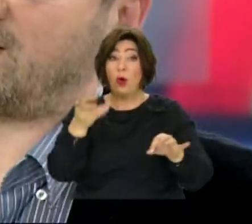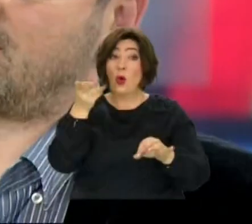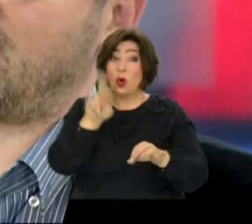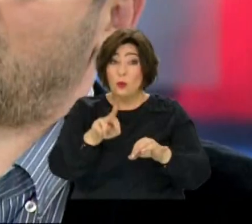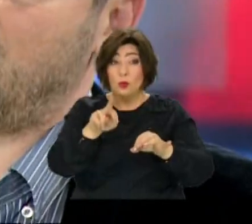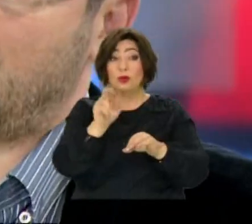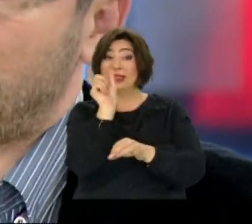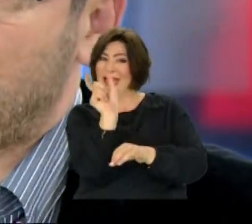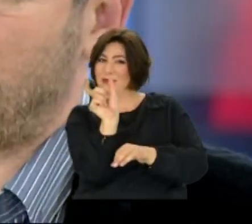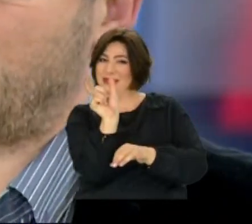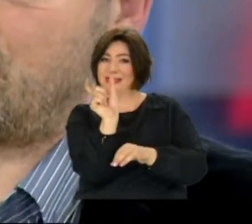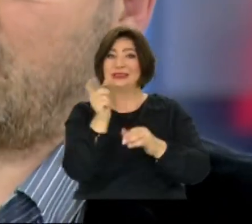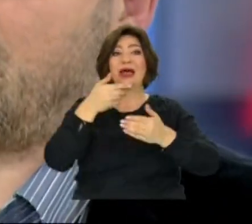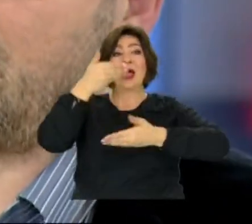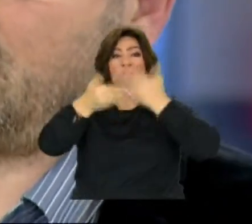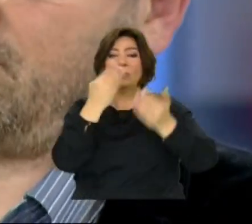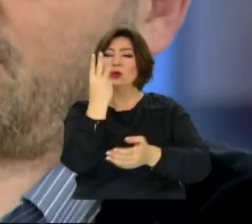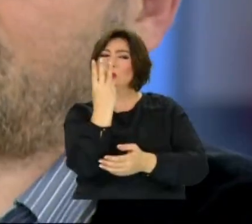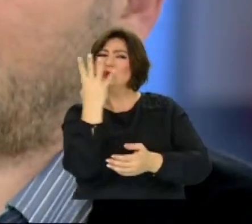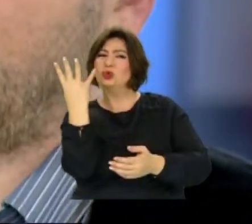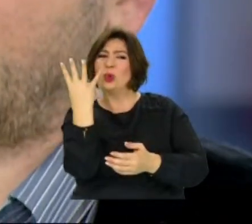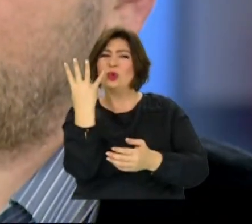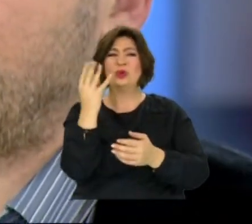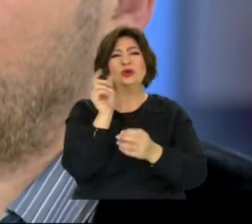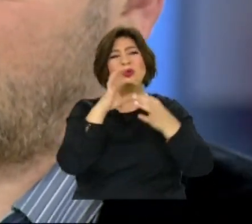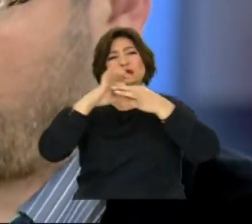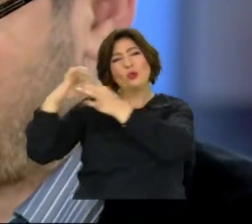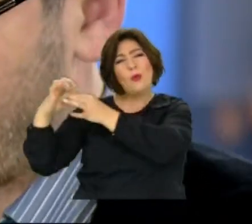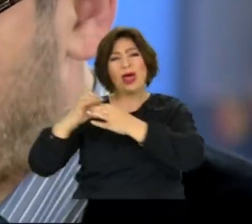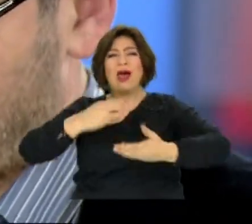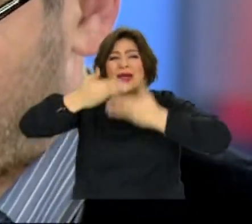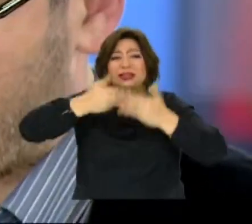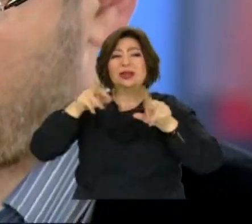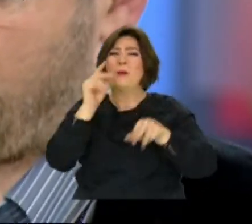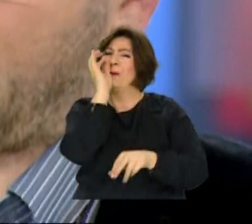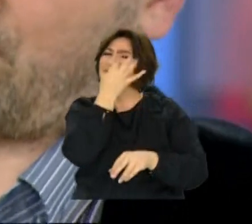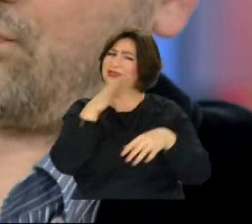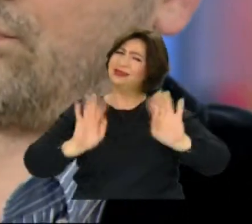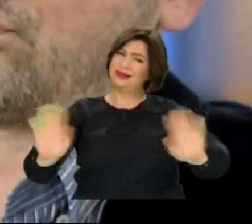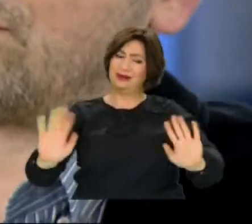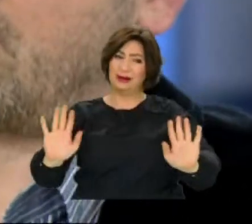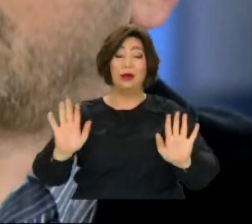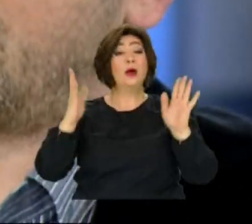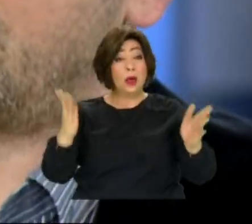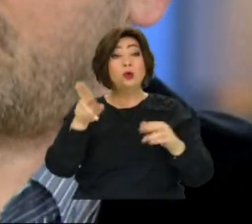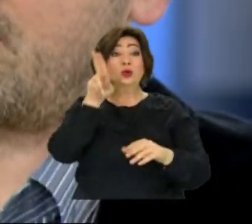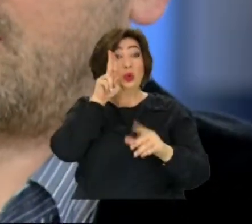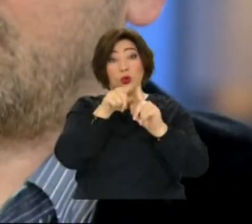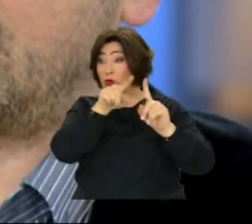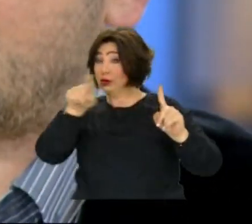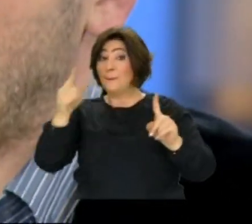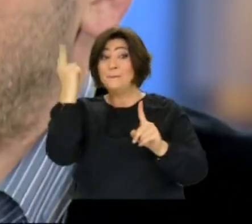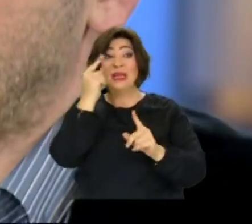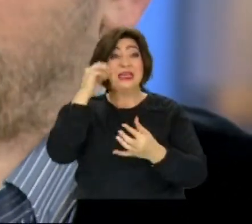tabii bu kadar hani böyle 3-4 cümleyle verecek kadar basit değil. Ama sonuçta yani çok uzun zamandır hani bir